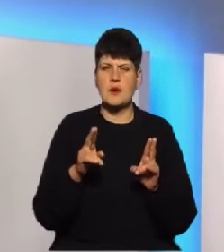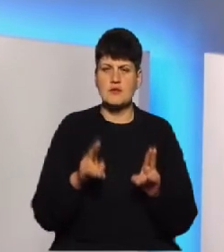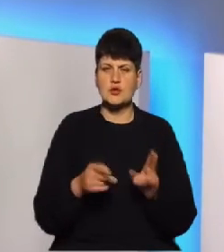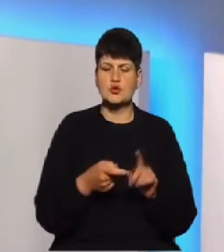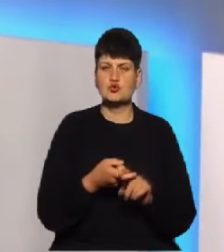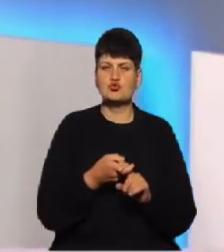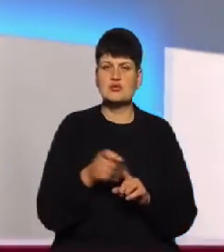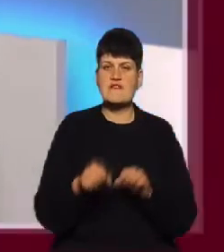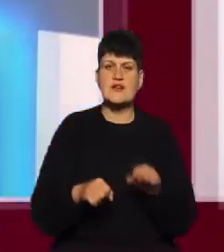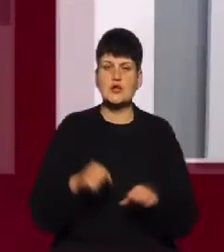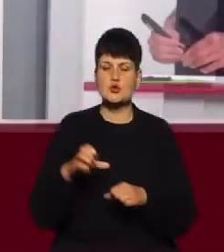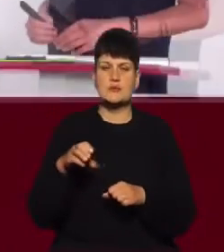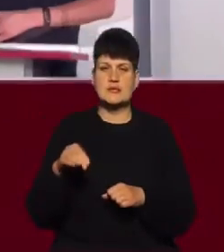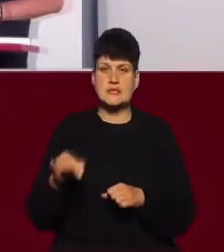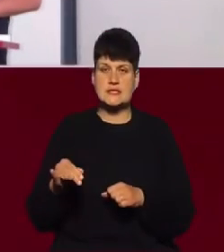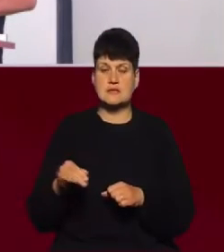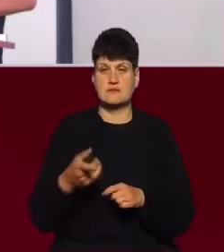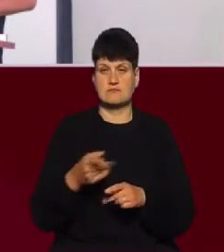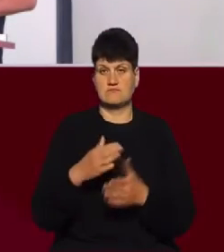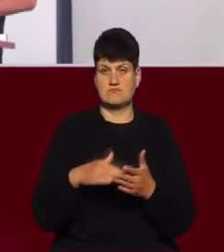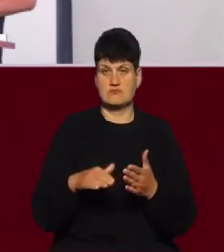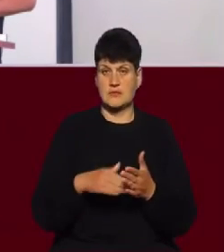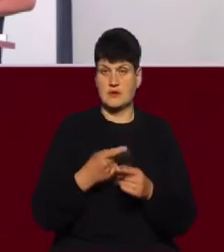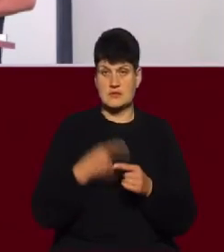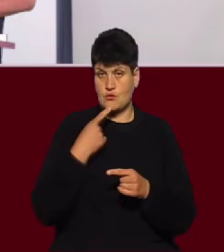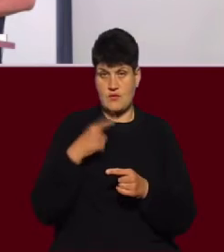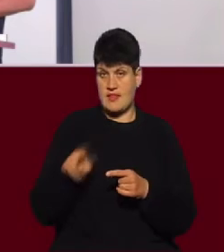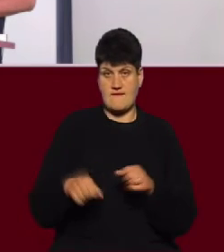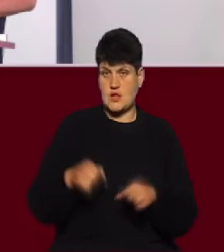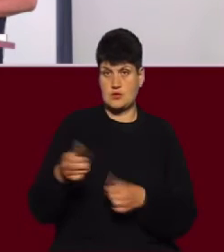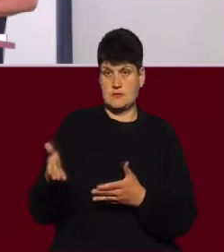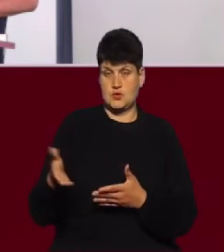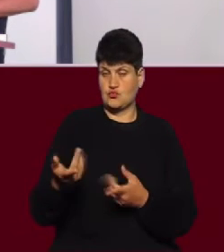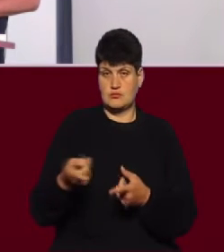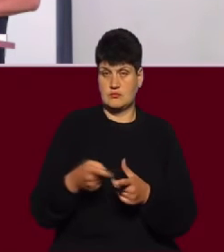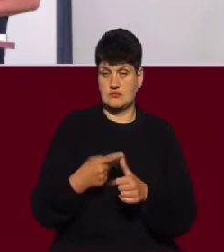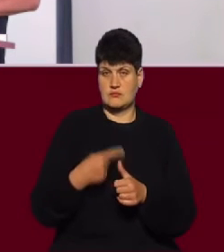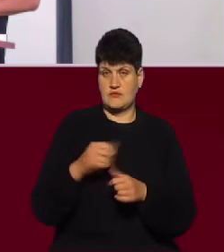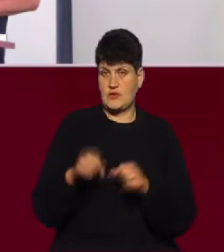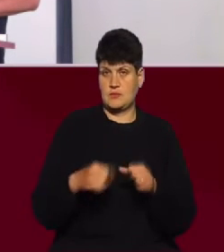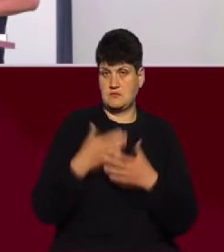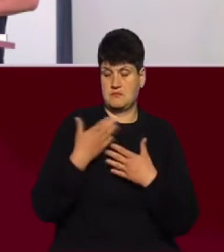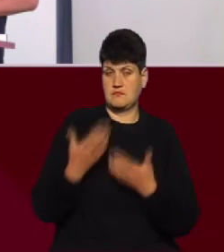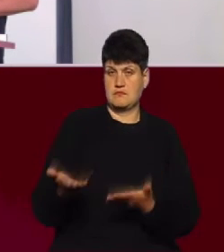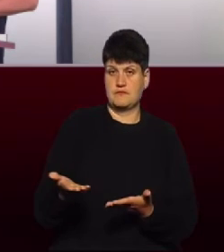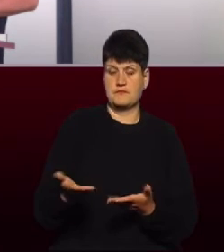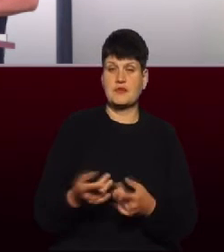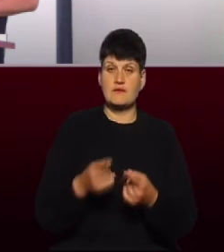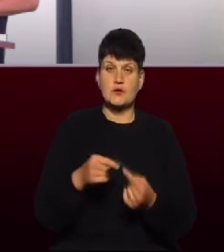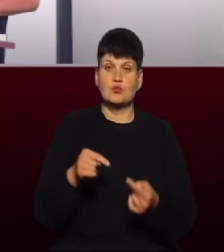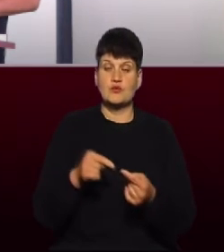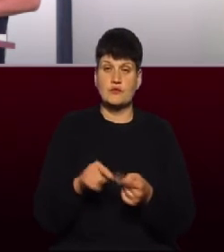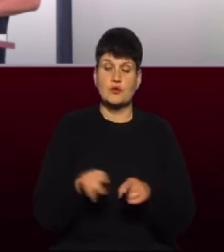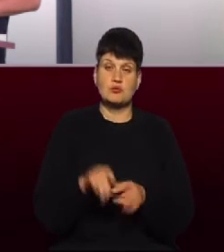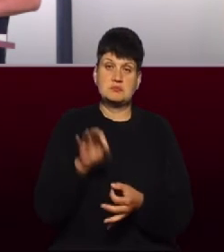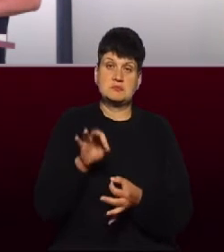велосипедистів. Угу. І суд відповідно касує і говорить, ну, але це ж не велосипедист. В нього немає статусу велосипедиста, розумієте? І тому відповідно вони зараз в такому підвішеному дійсно